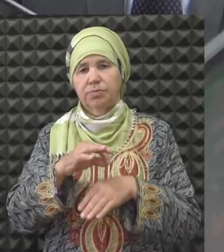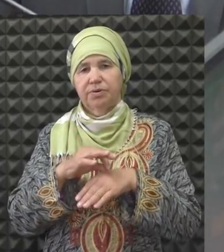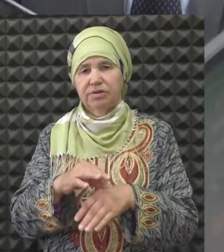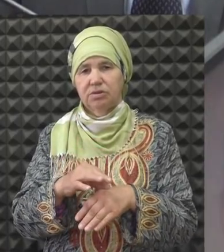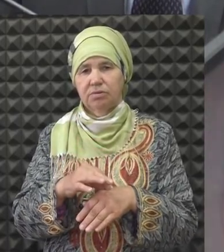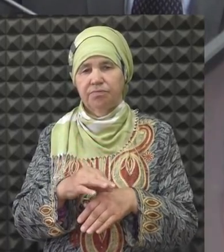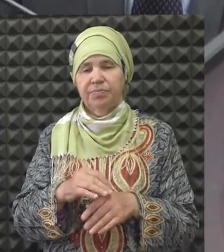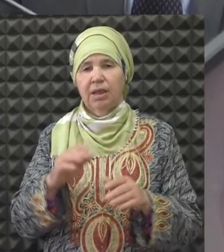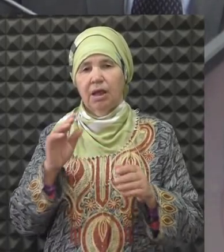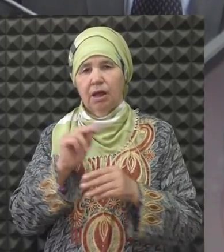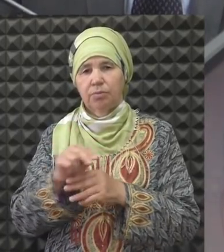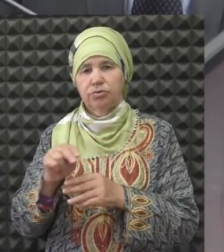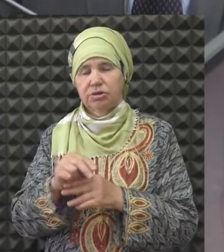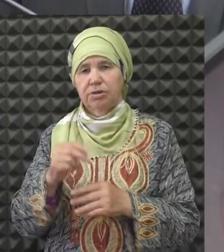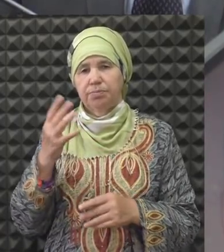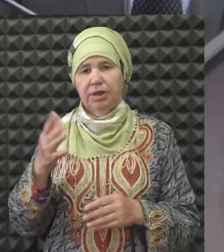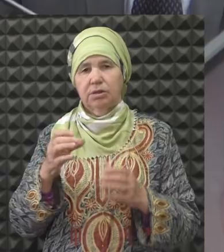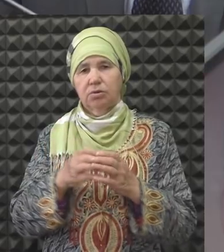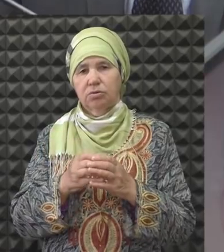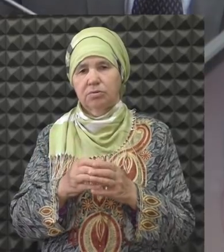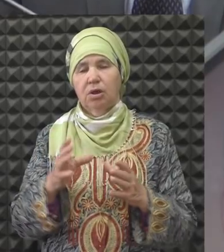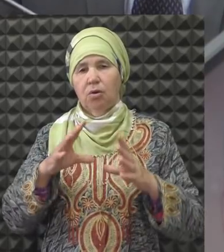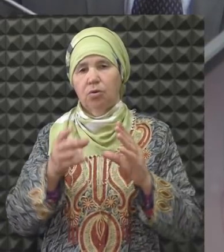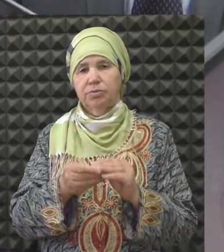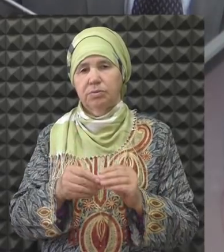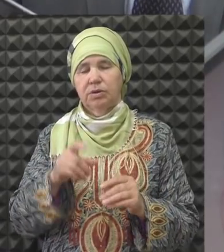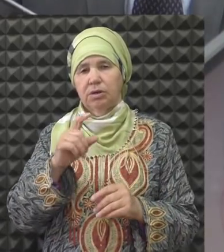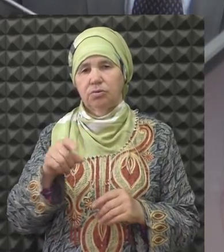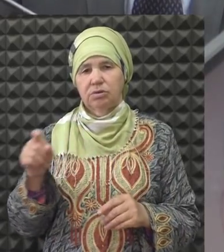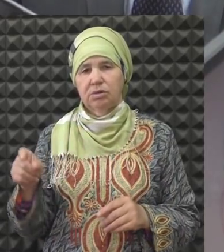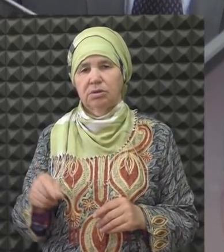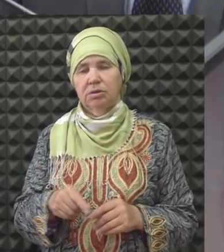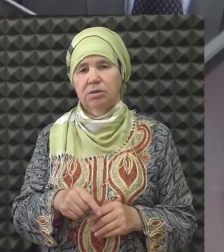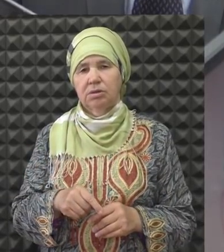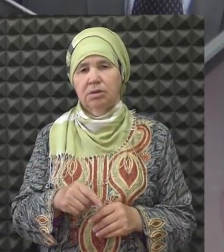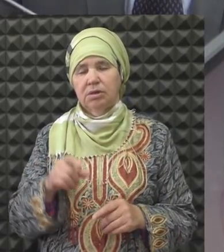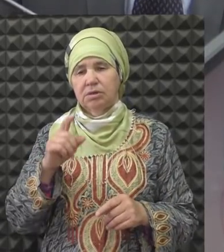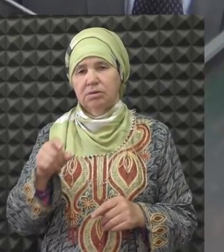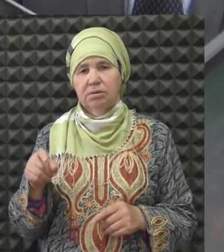Будет проведено обучение 5 групп с общим количеством обучающих